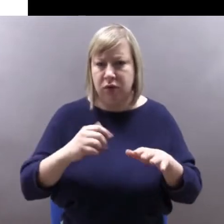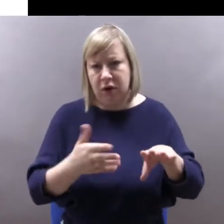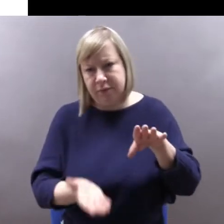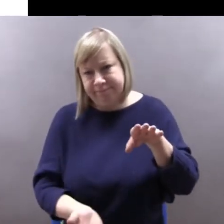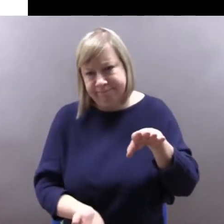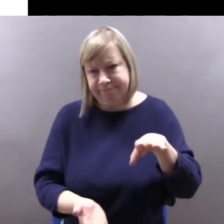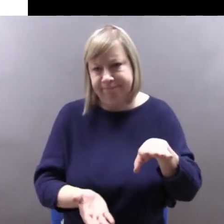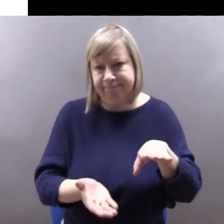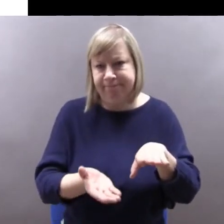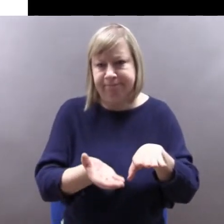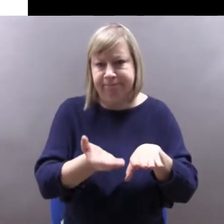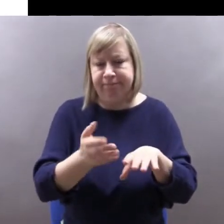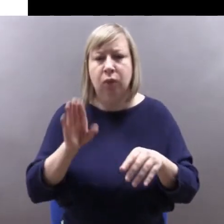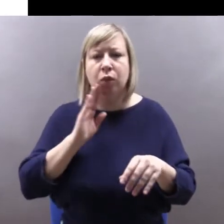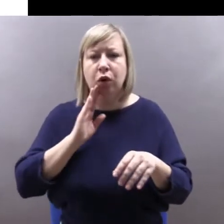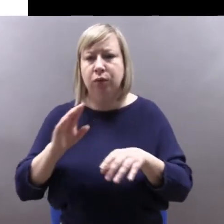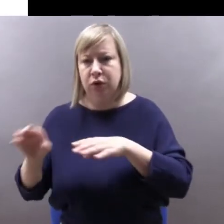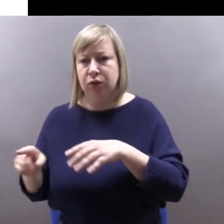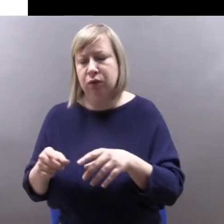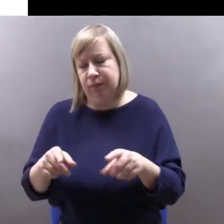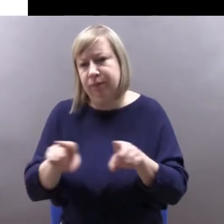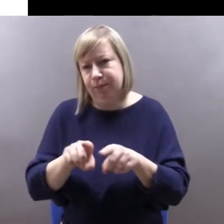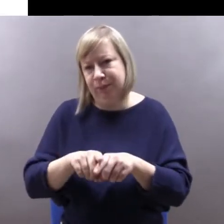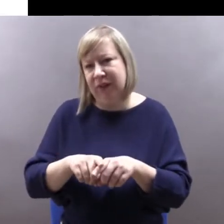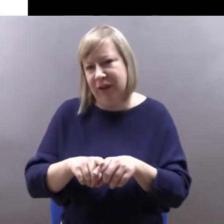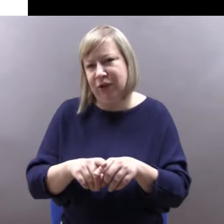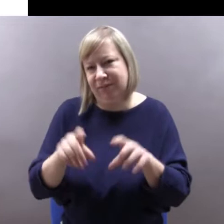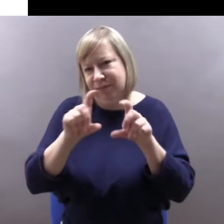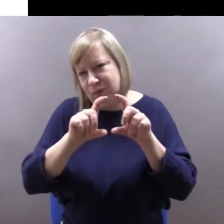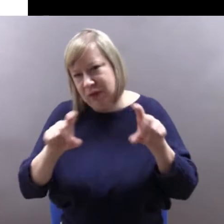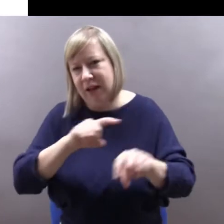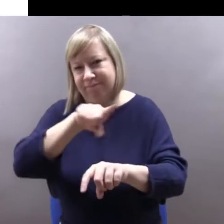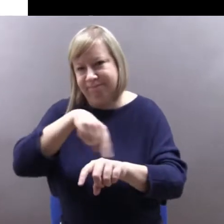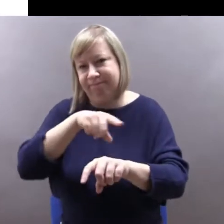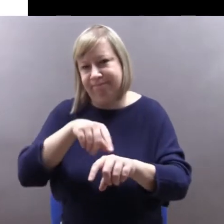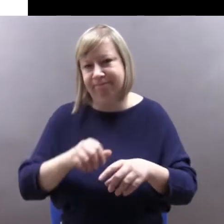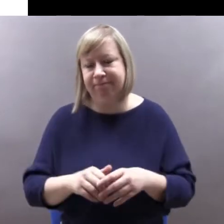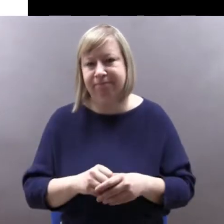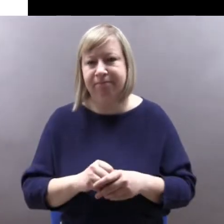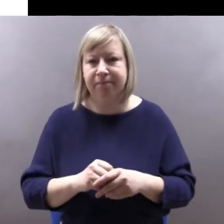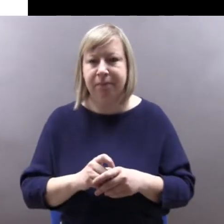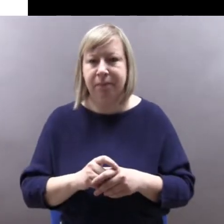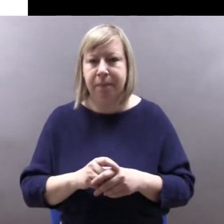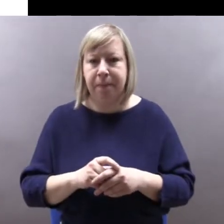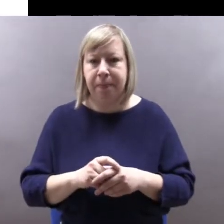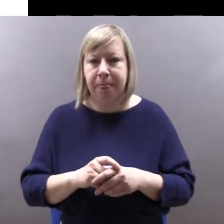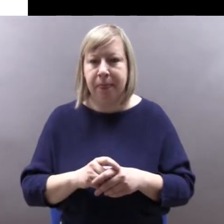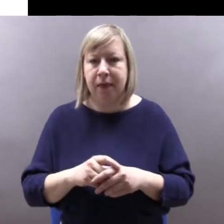Plus taki, że w tym rozwiązaniu nie ma takiej sytuacji, że wisi tam numer